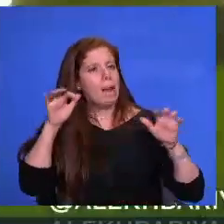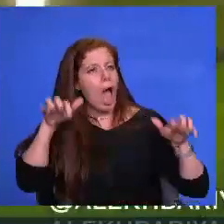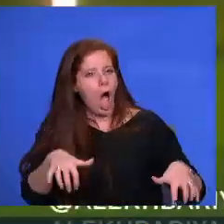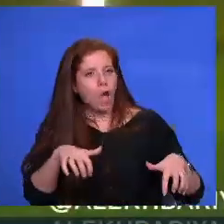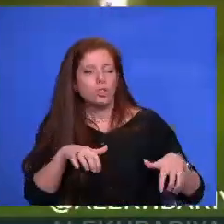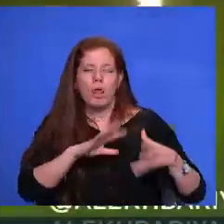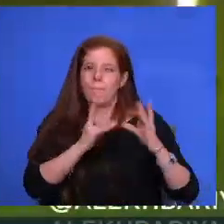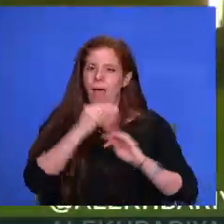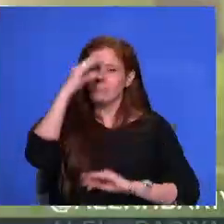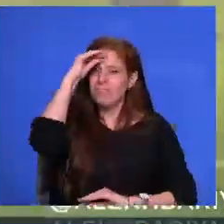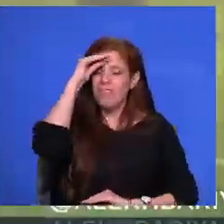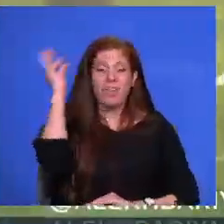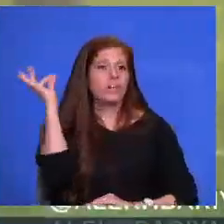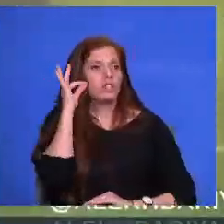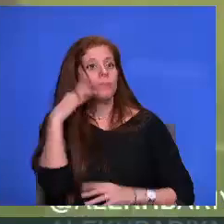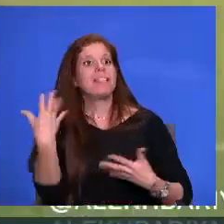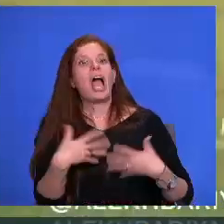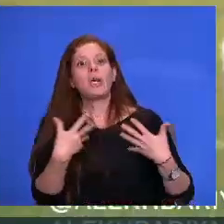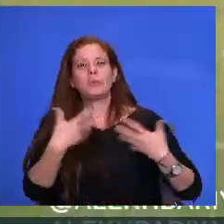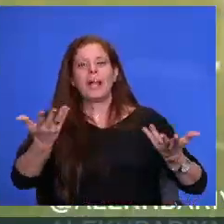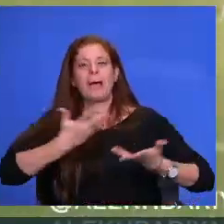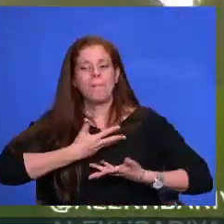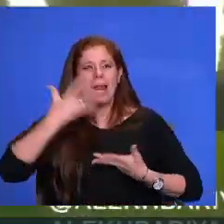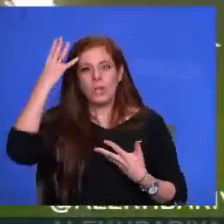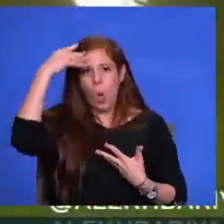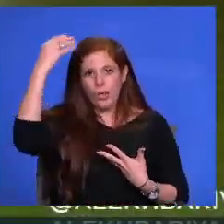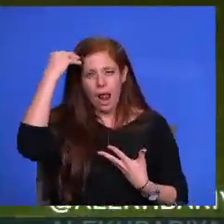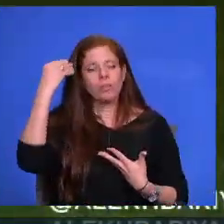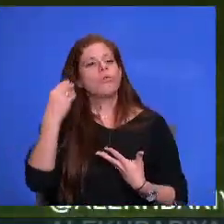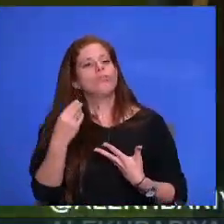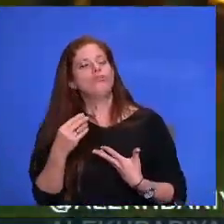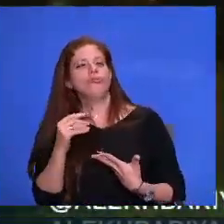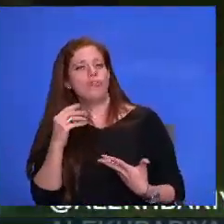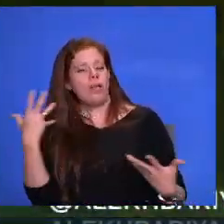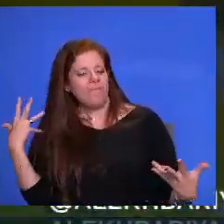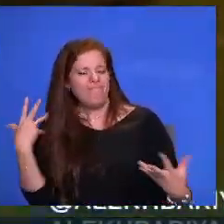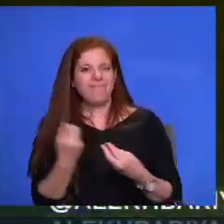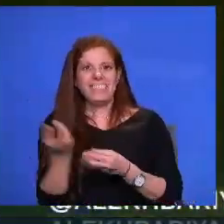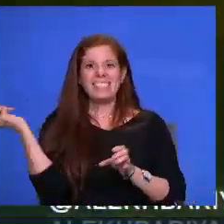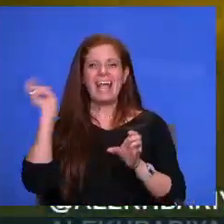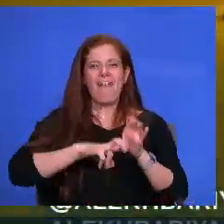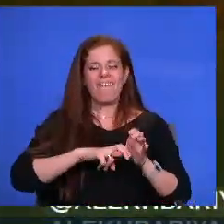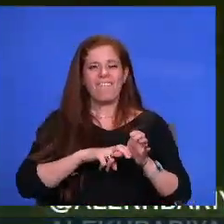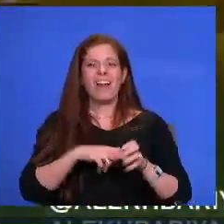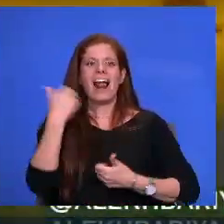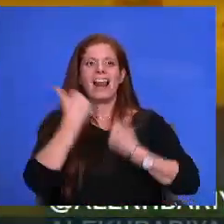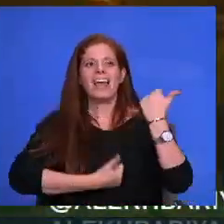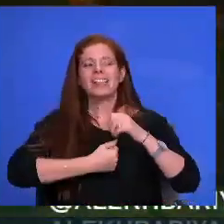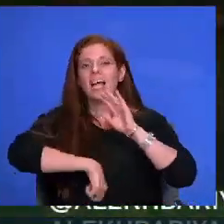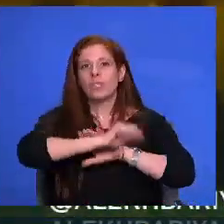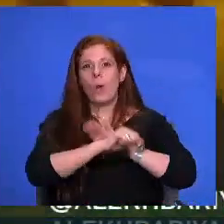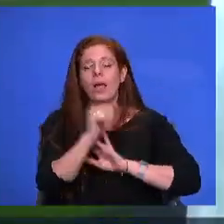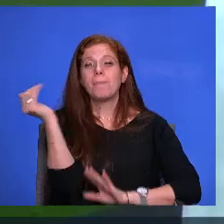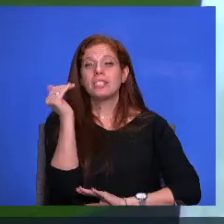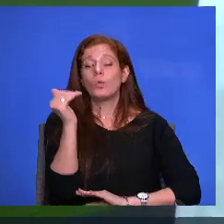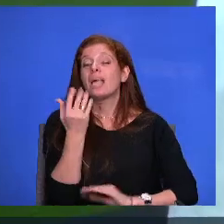לקבל את קריסטיאנו רונלדו, שעשה היסטוריה והצטרף לליגת הכדורגל בסעודיה. עד לפני 4 שנים, נשים לא